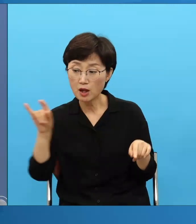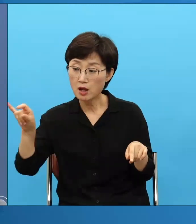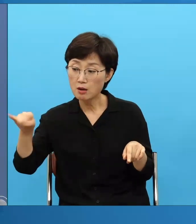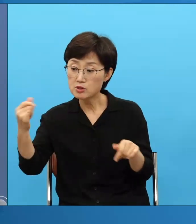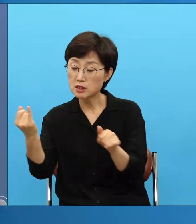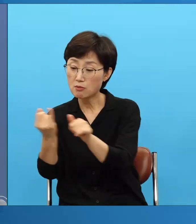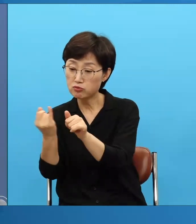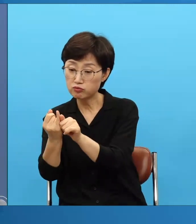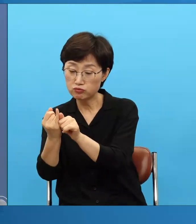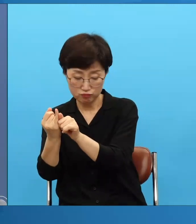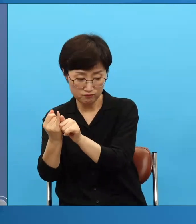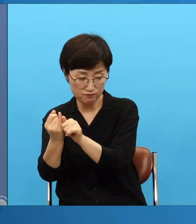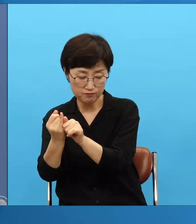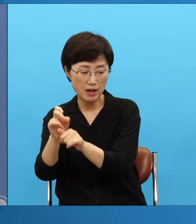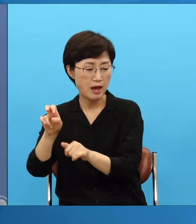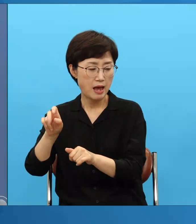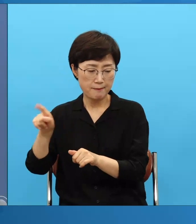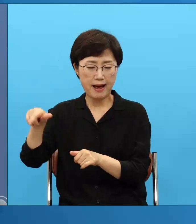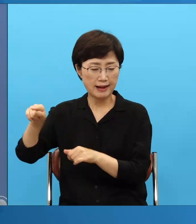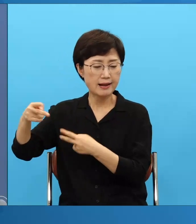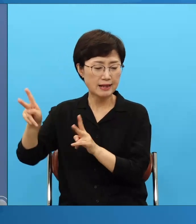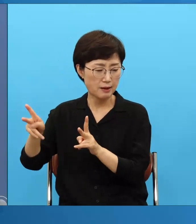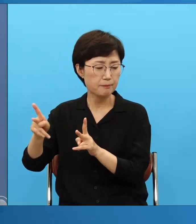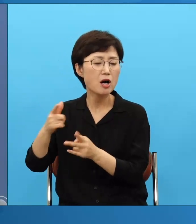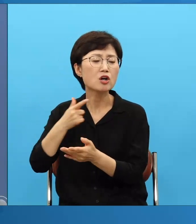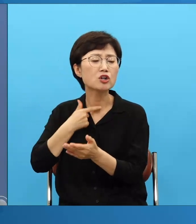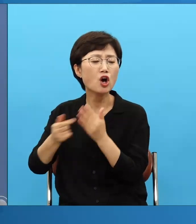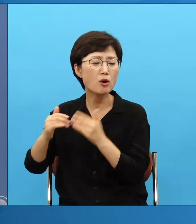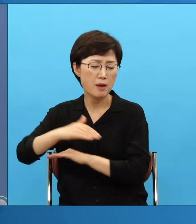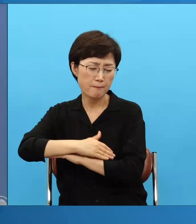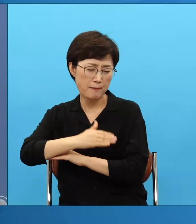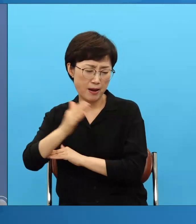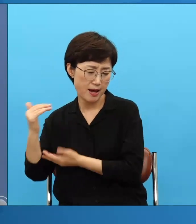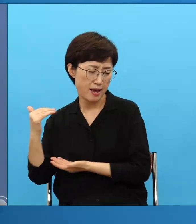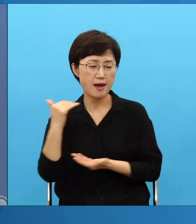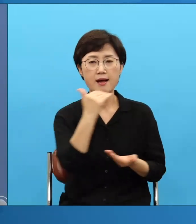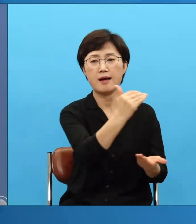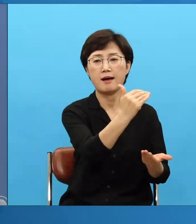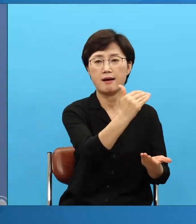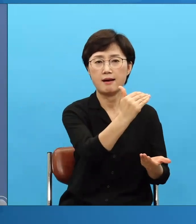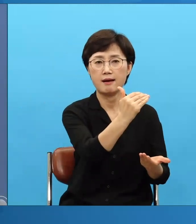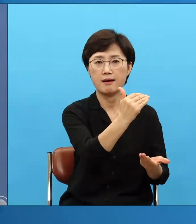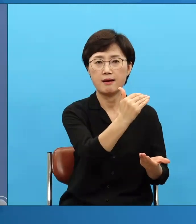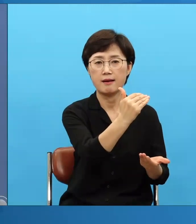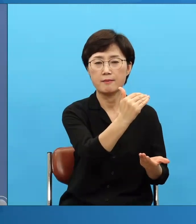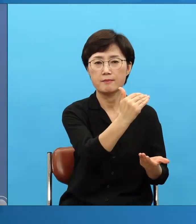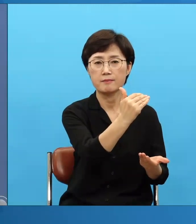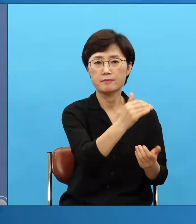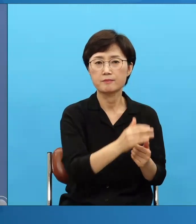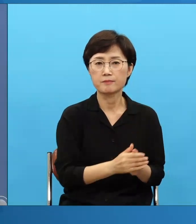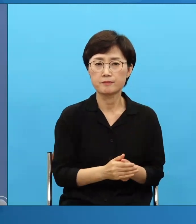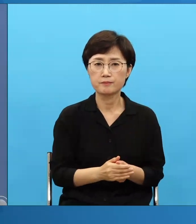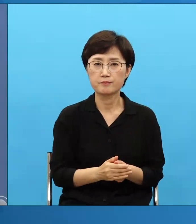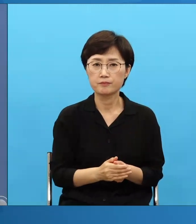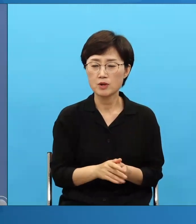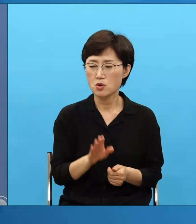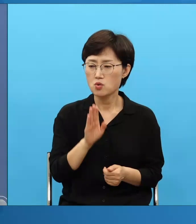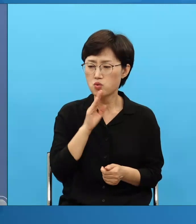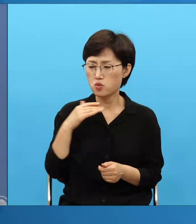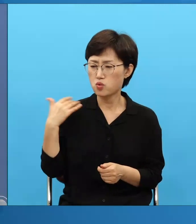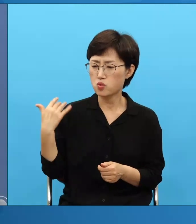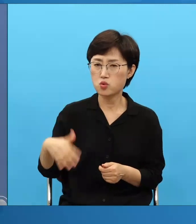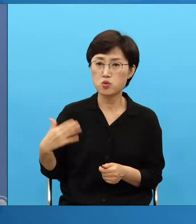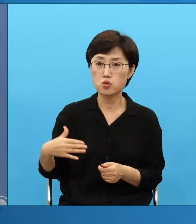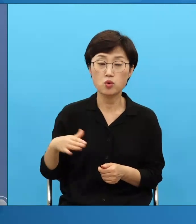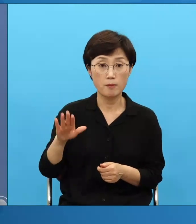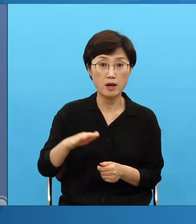부부가 신부로 뵌 거예요. And God raised up Paul as the most historical evangelist at this time, and He allowed them to meet with this couple, Priscilla and her 심부름 husband. 중에 가장 큰 심부름이